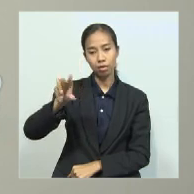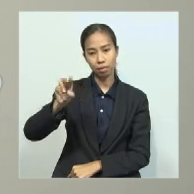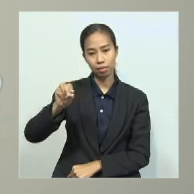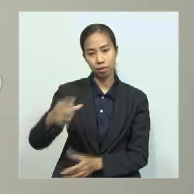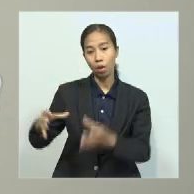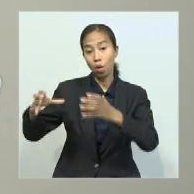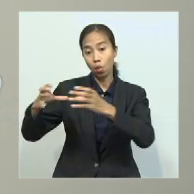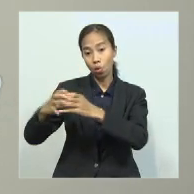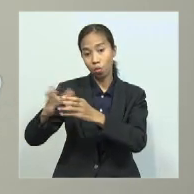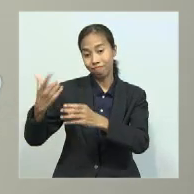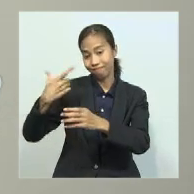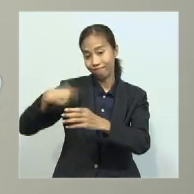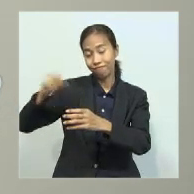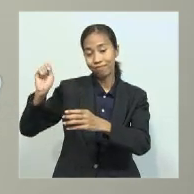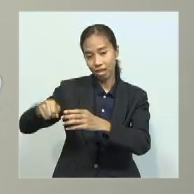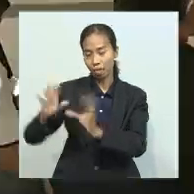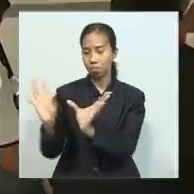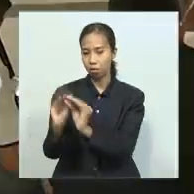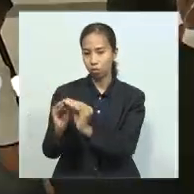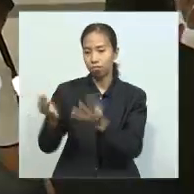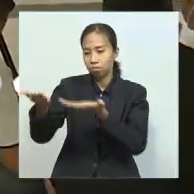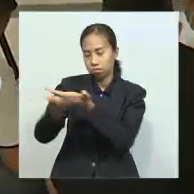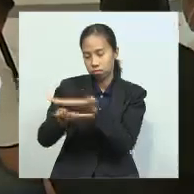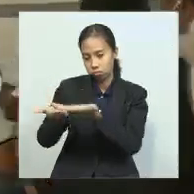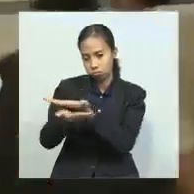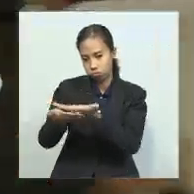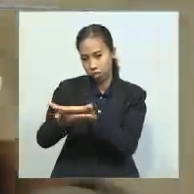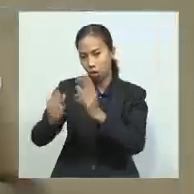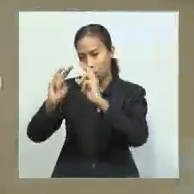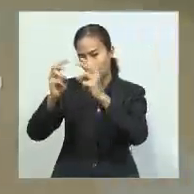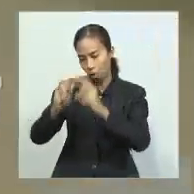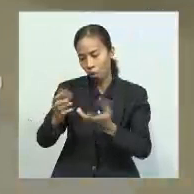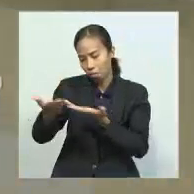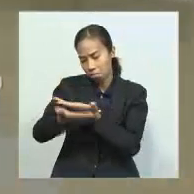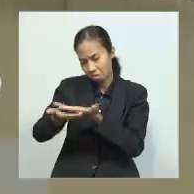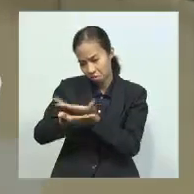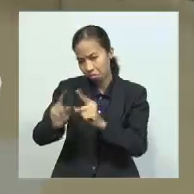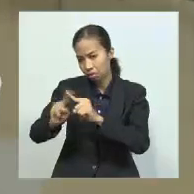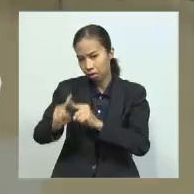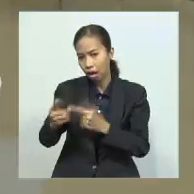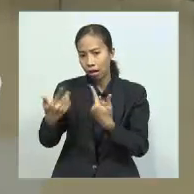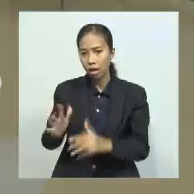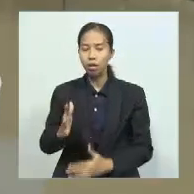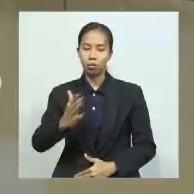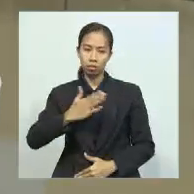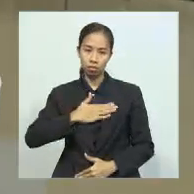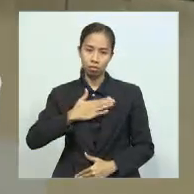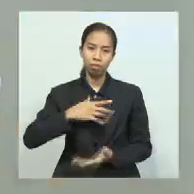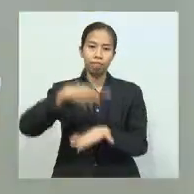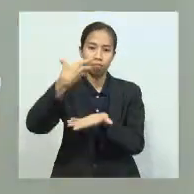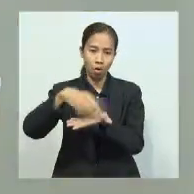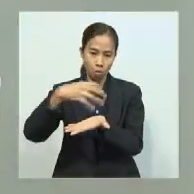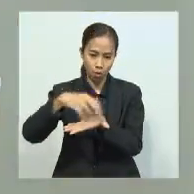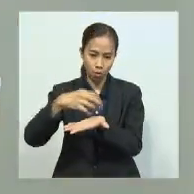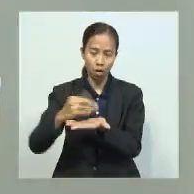ตุลาการศาลรัฐธรรมนูญก็จะมีการประชุมเพื่อกำหนดประเด็นที่ต้องพิจารณาวินิจฉัยนำคำวินิจฉัยส่วนตนมาแถลงด้วยวาจ